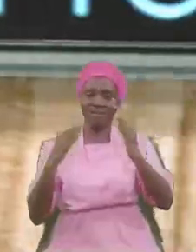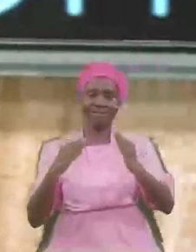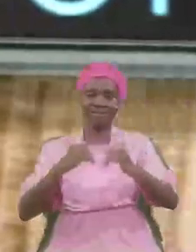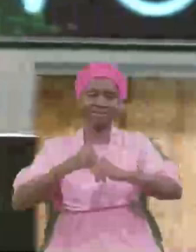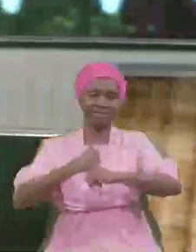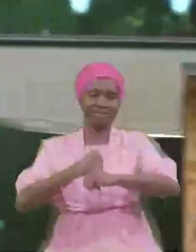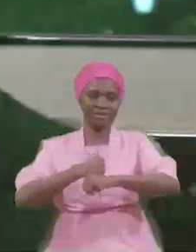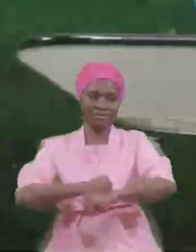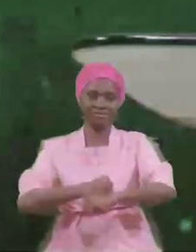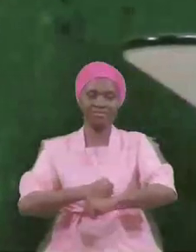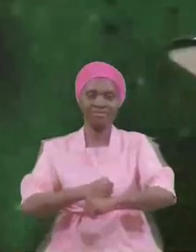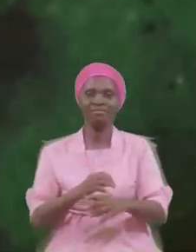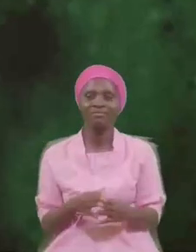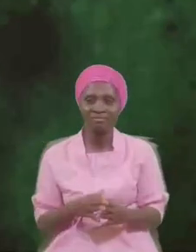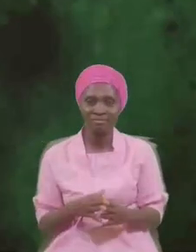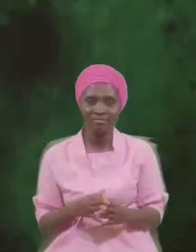puissant refuge.